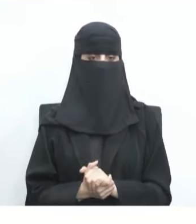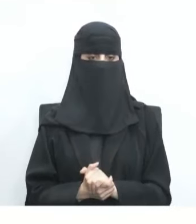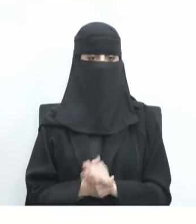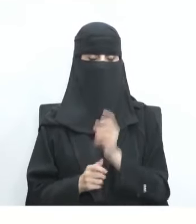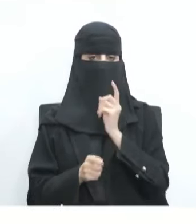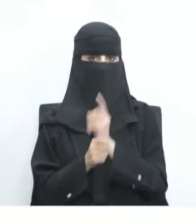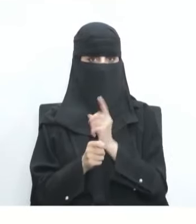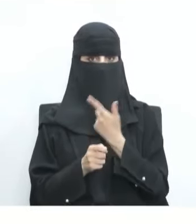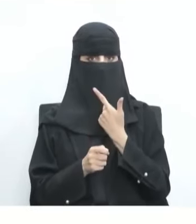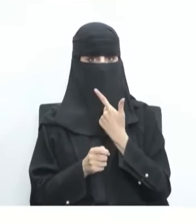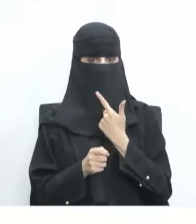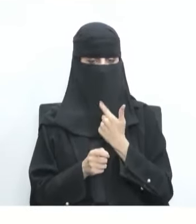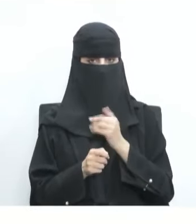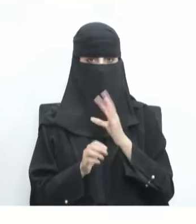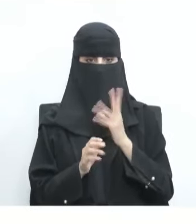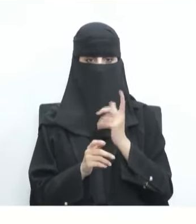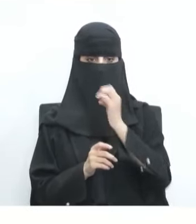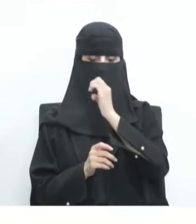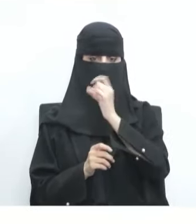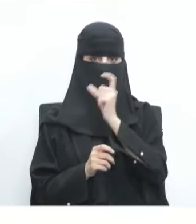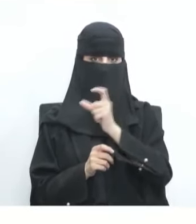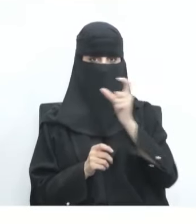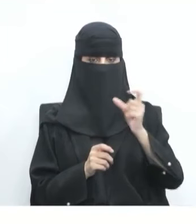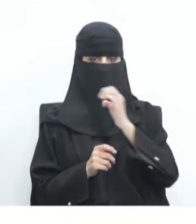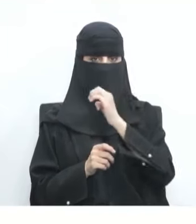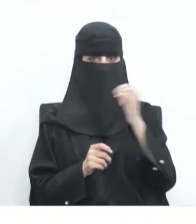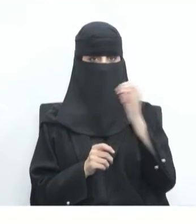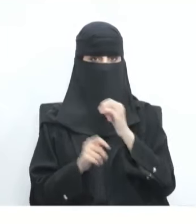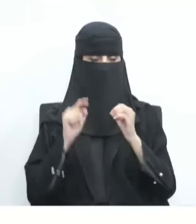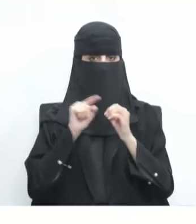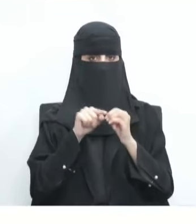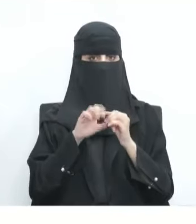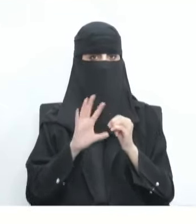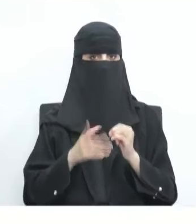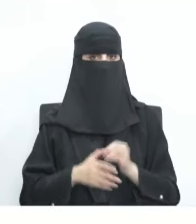استحسنت المعلمه ان تكون الكلمات والجمل